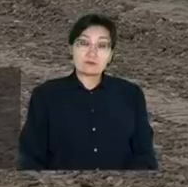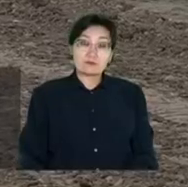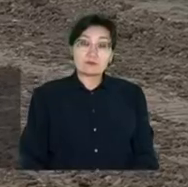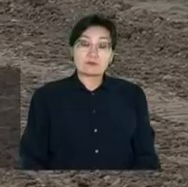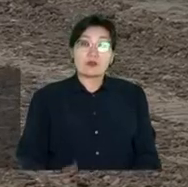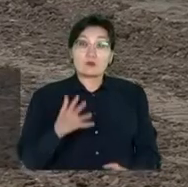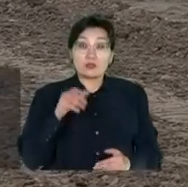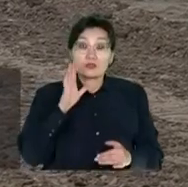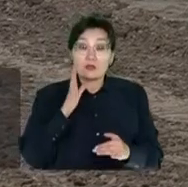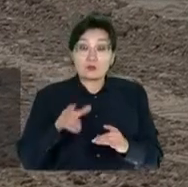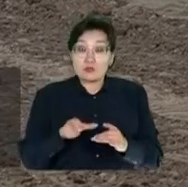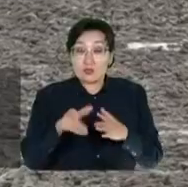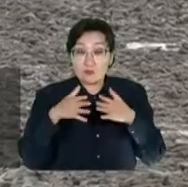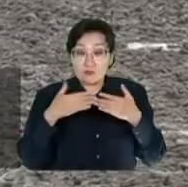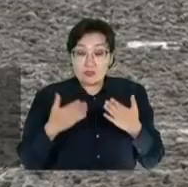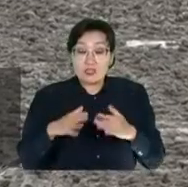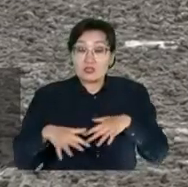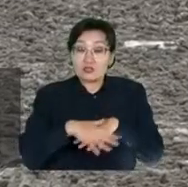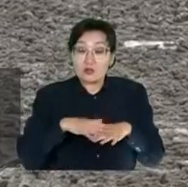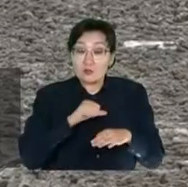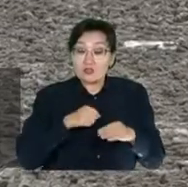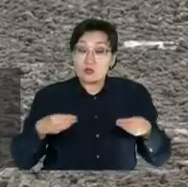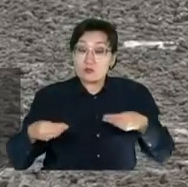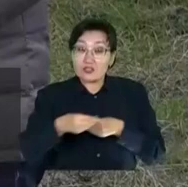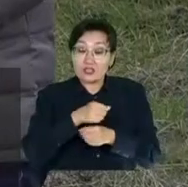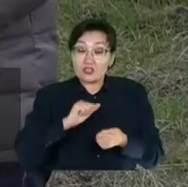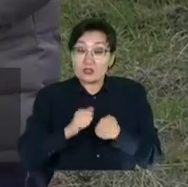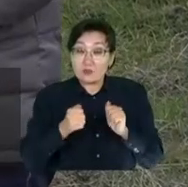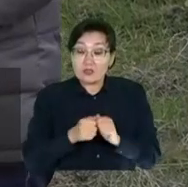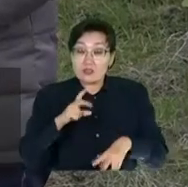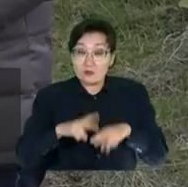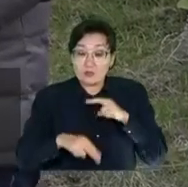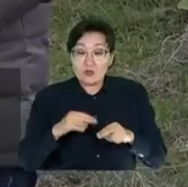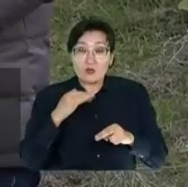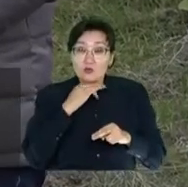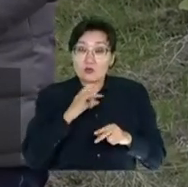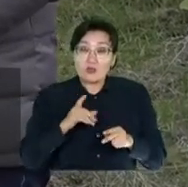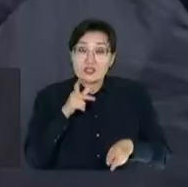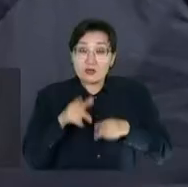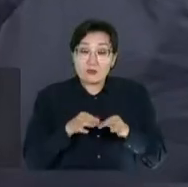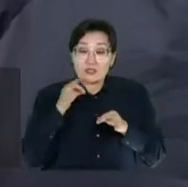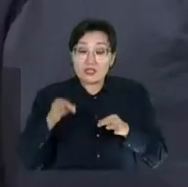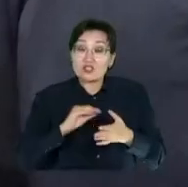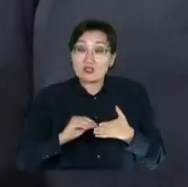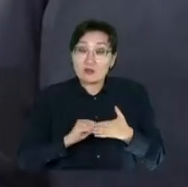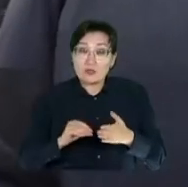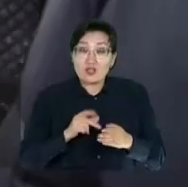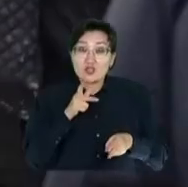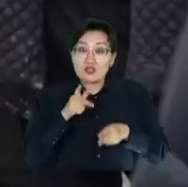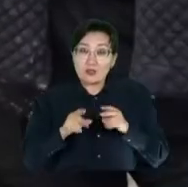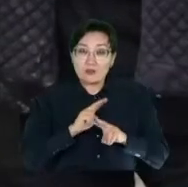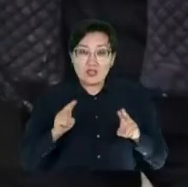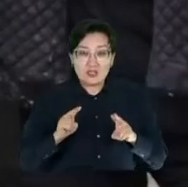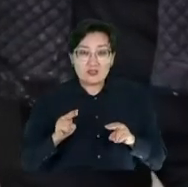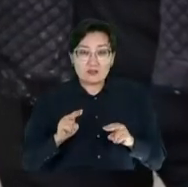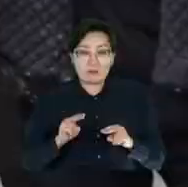5 жылдан бері асфальт көрмеген жолдарға халық өзі ақша жинап тас төсеген. Мәселені сан мәрте көтеріп, облысқа жазған арызға да ешкім құлақ аспай